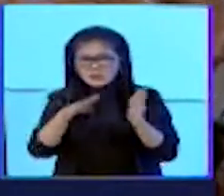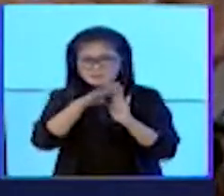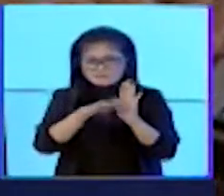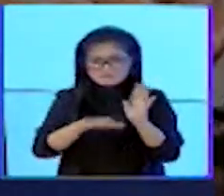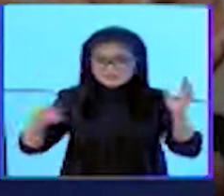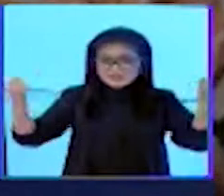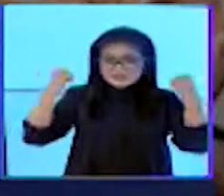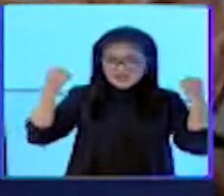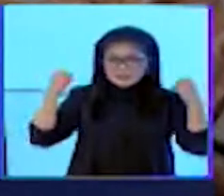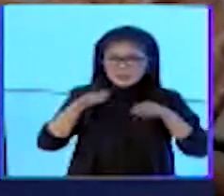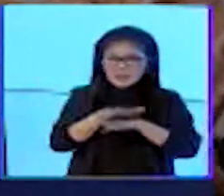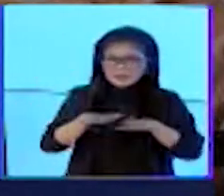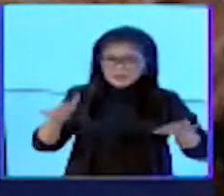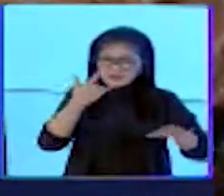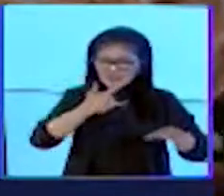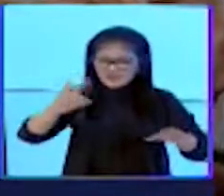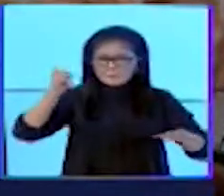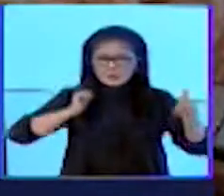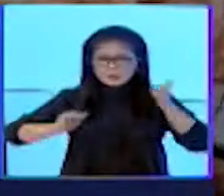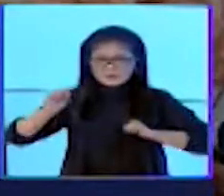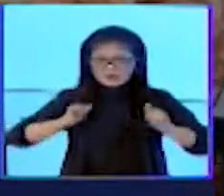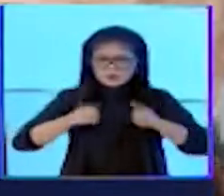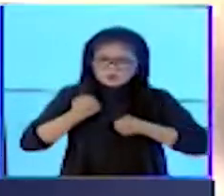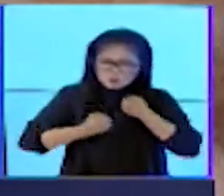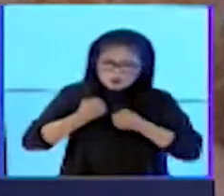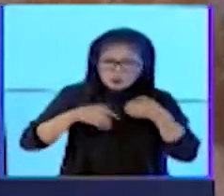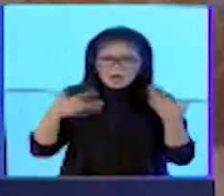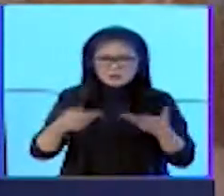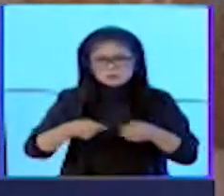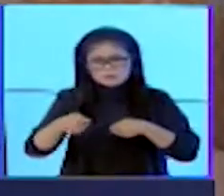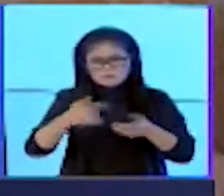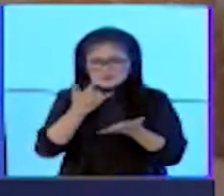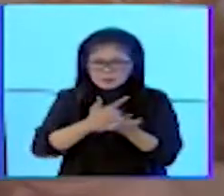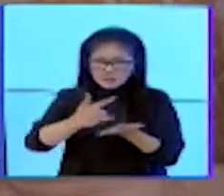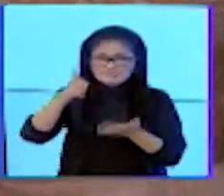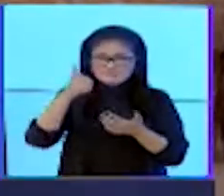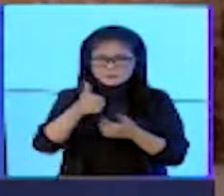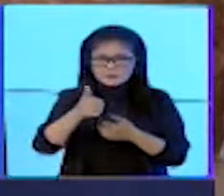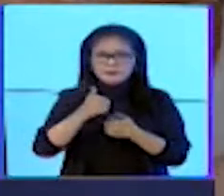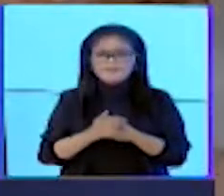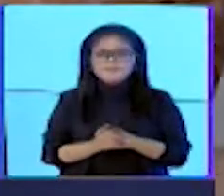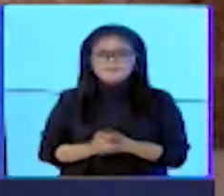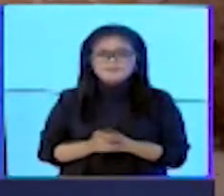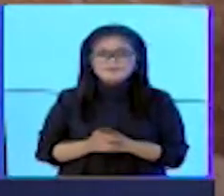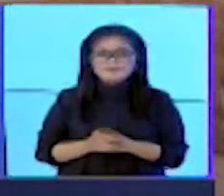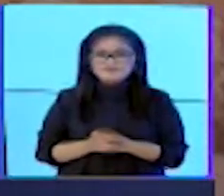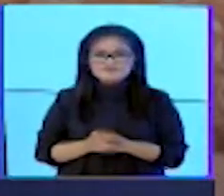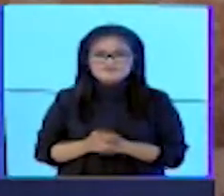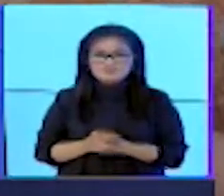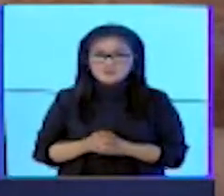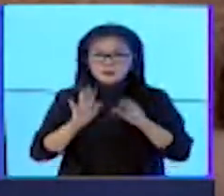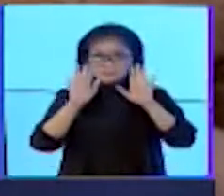menjamin kegiatan-kegiatan usaha maupun perdagangan ini berjalan. Kami dari media membuka diri, mau